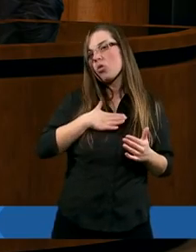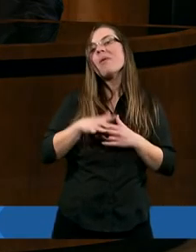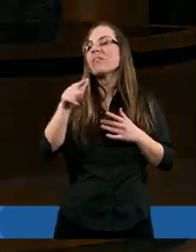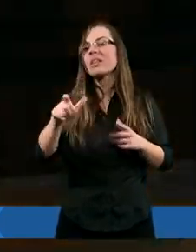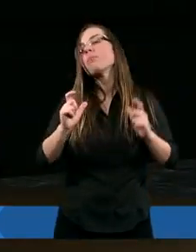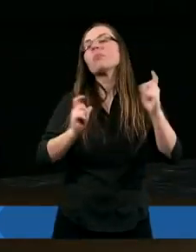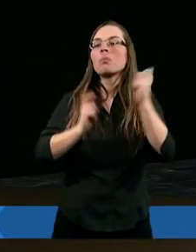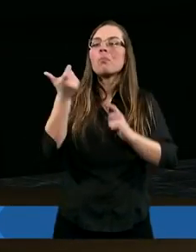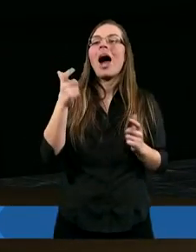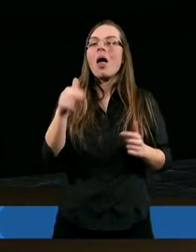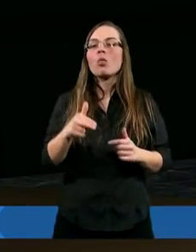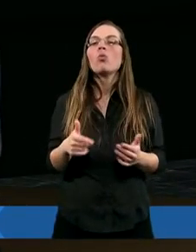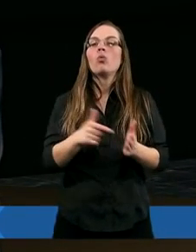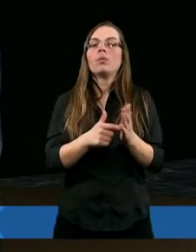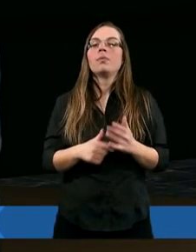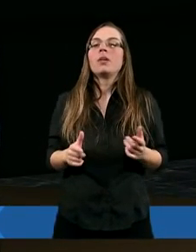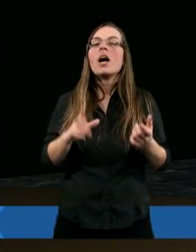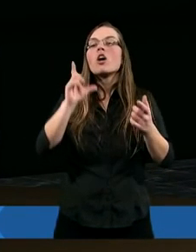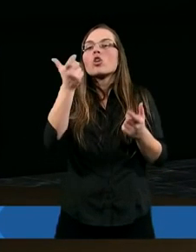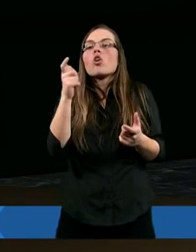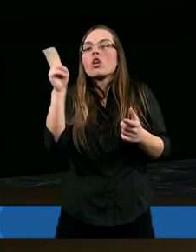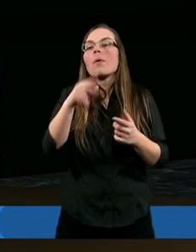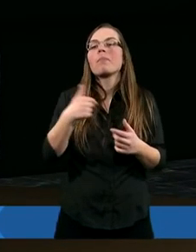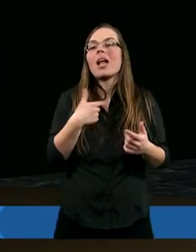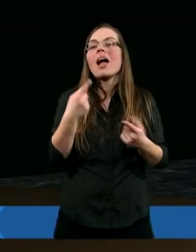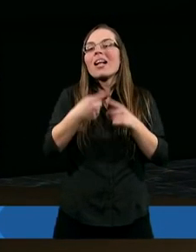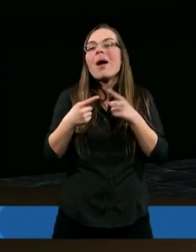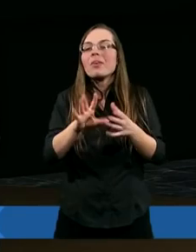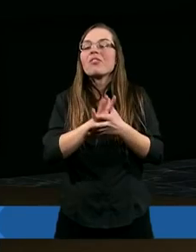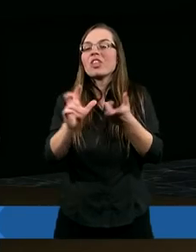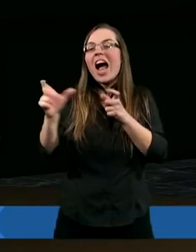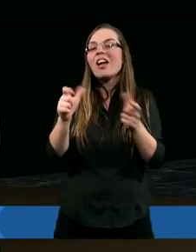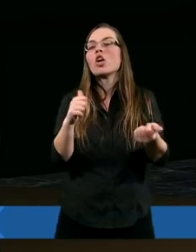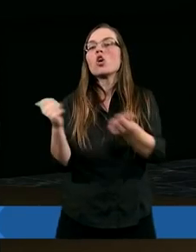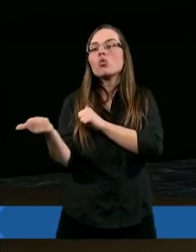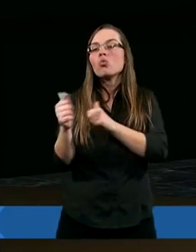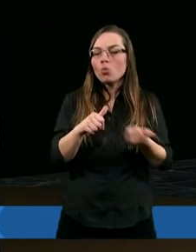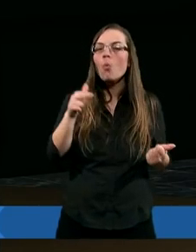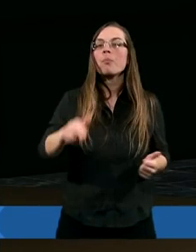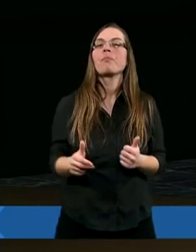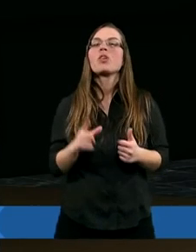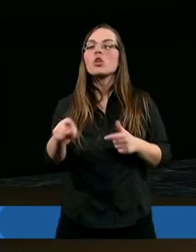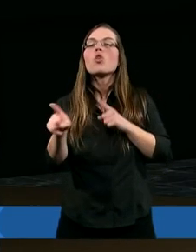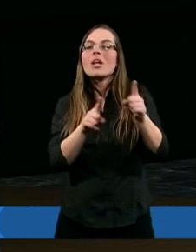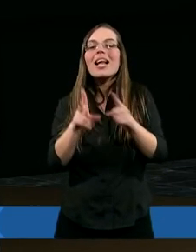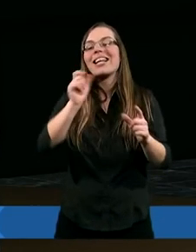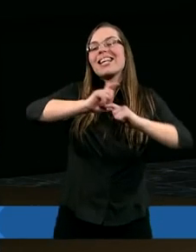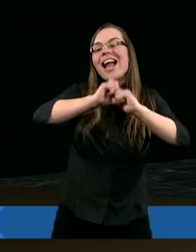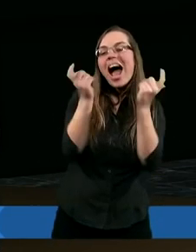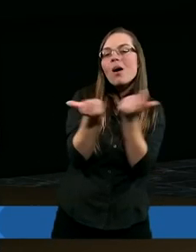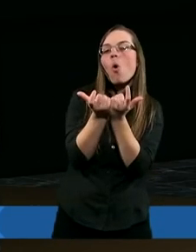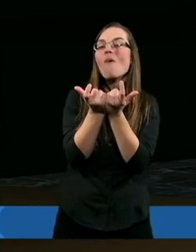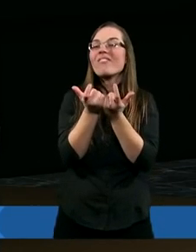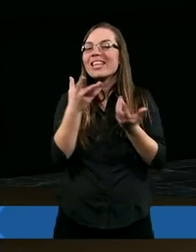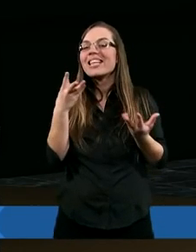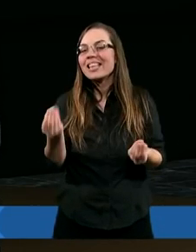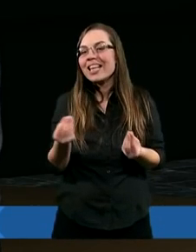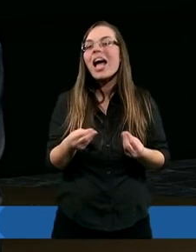przypadku. Chrzest to zanurzenie, czyli całkowite